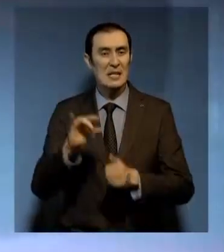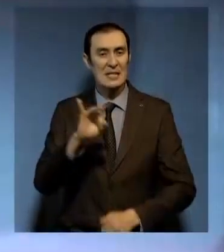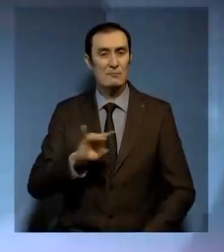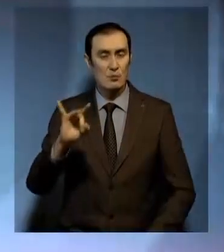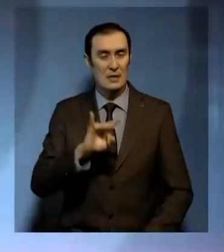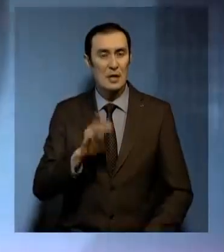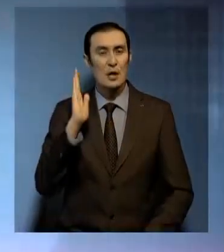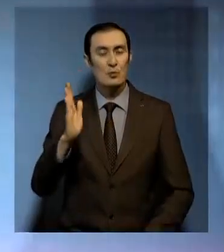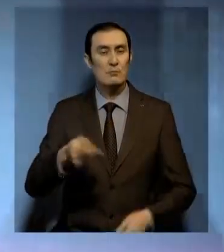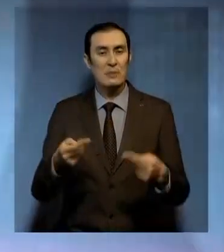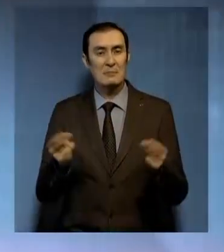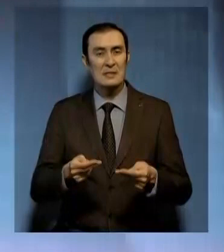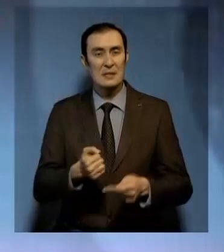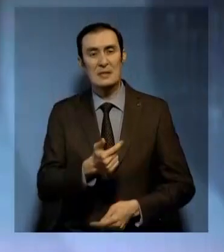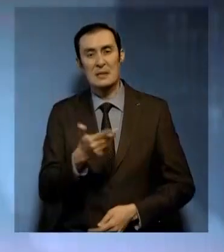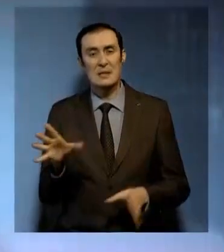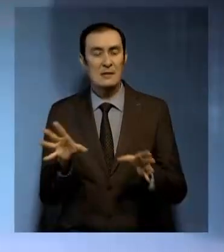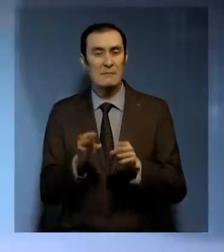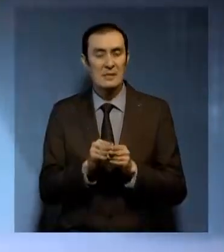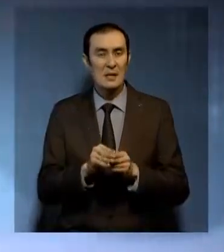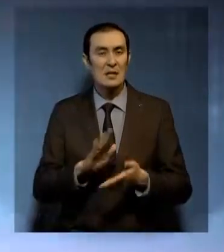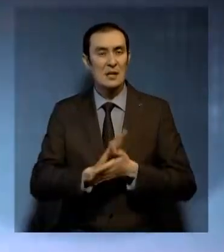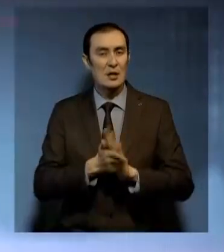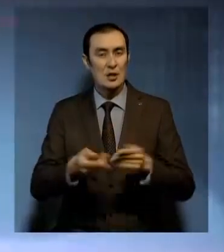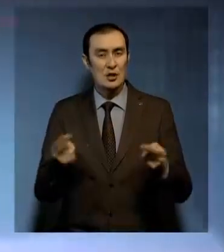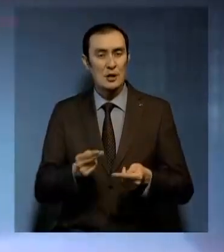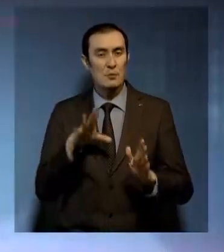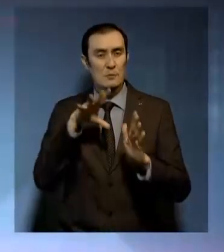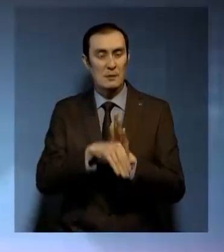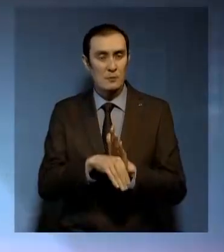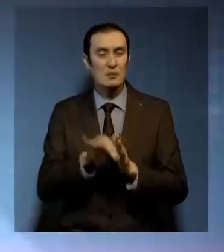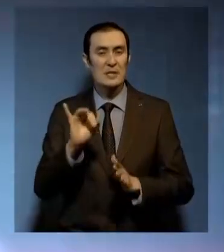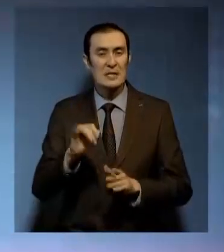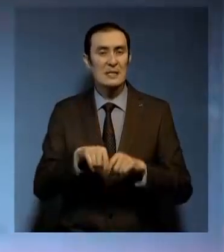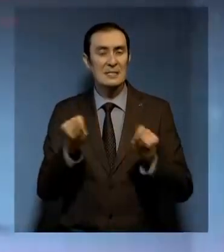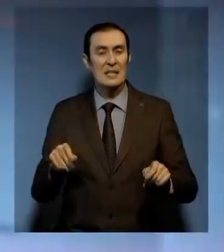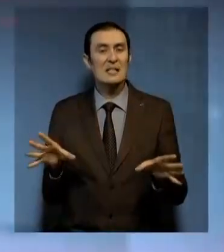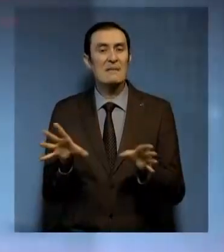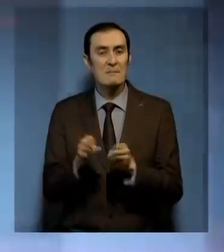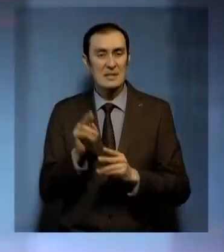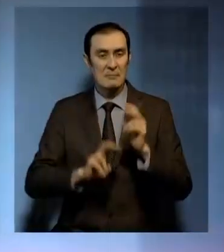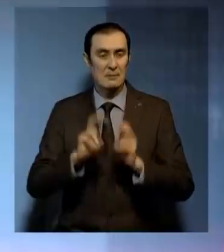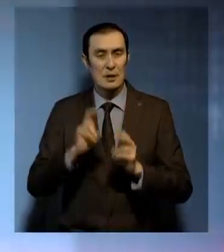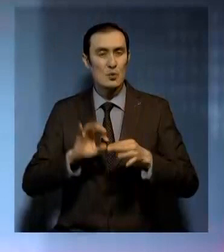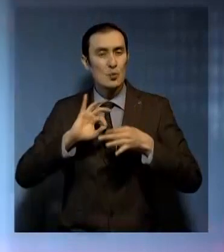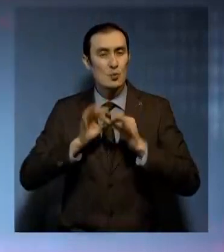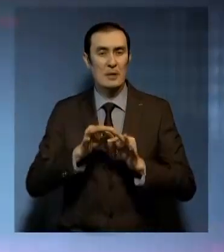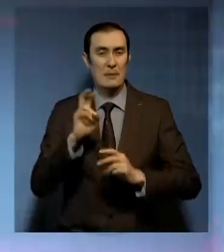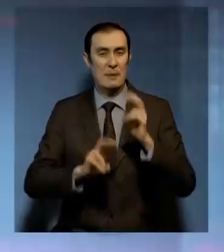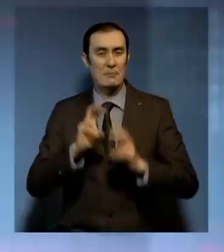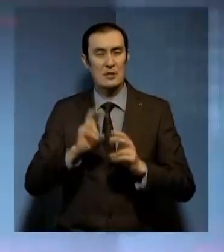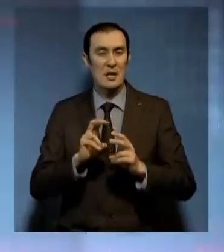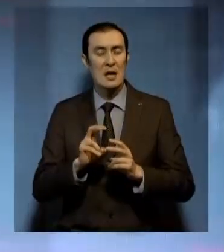республики. Будут подписаны десятки совместных соглашений, предусматривающих в том числе создание совместных предприятий,